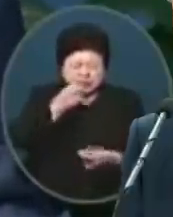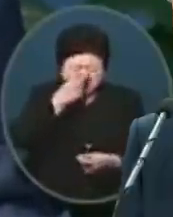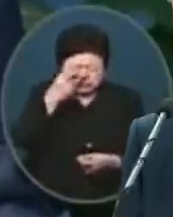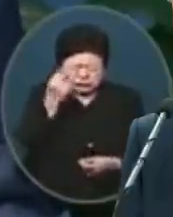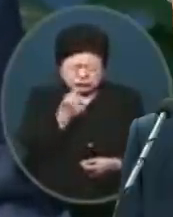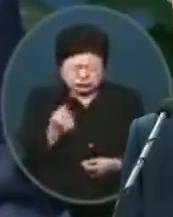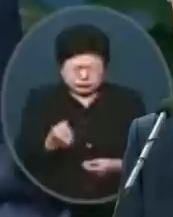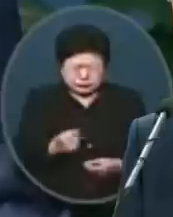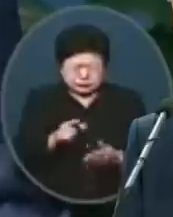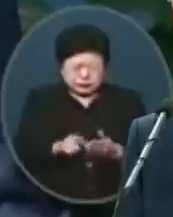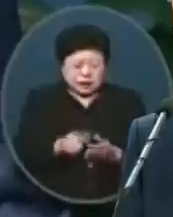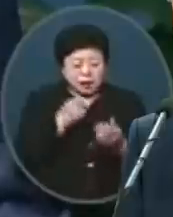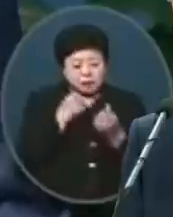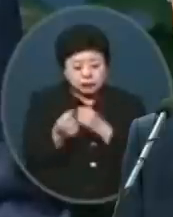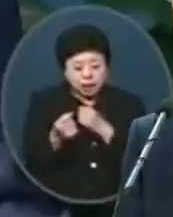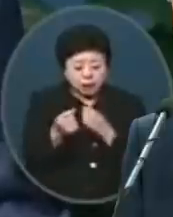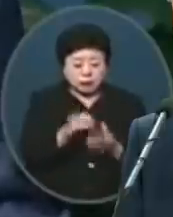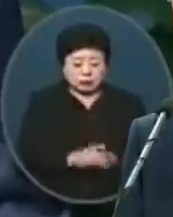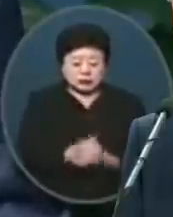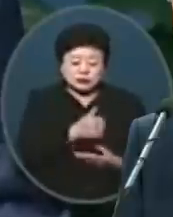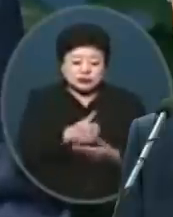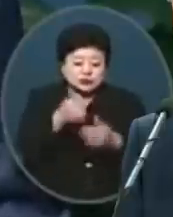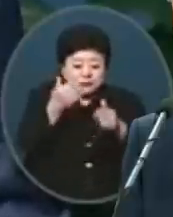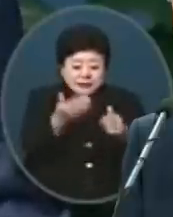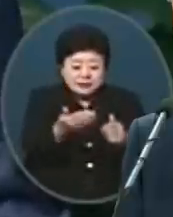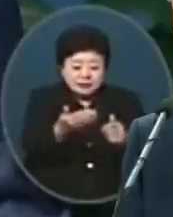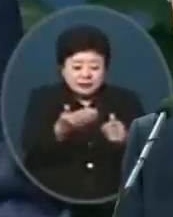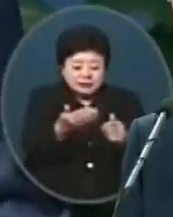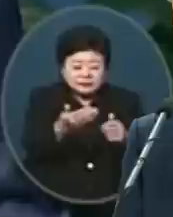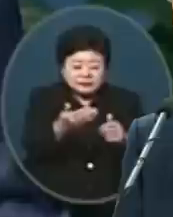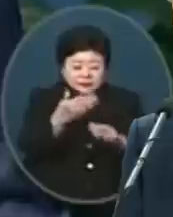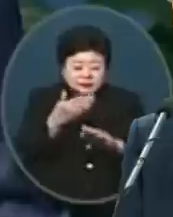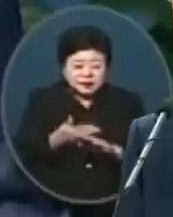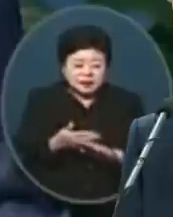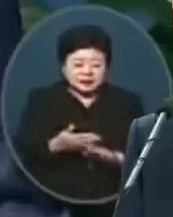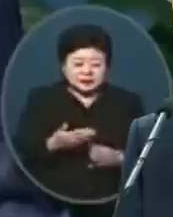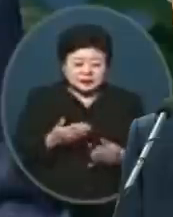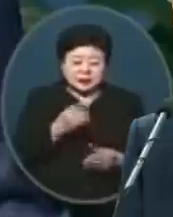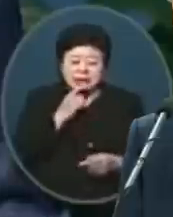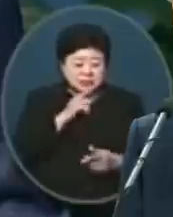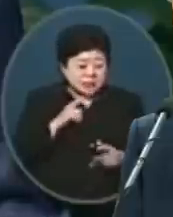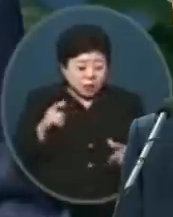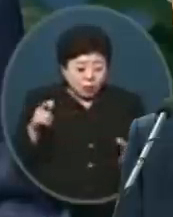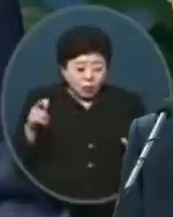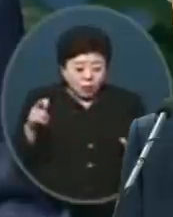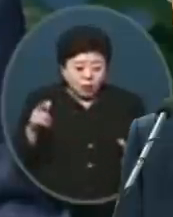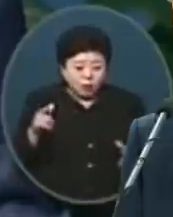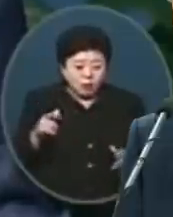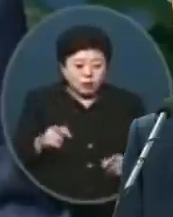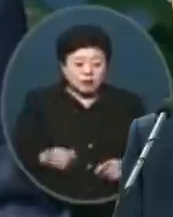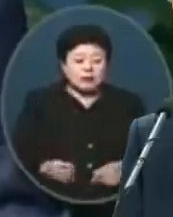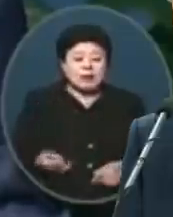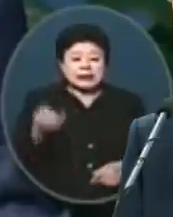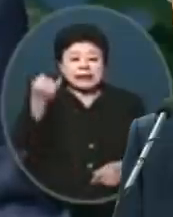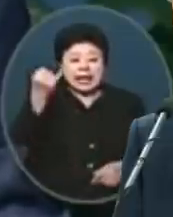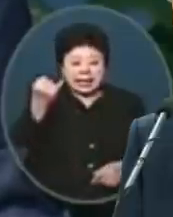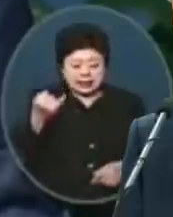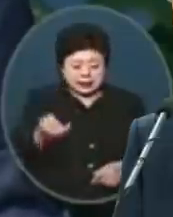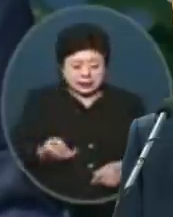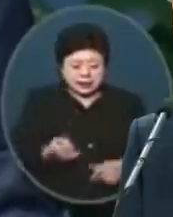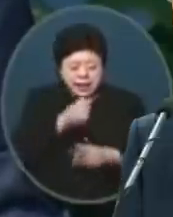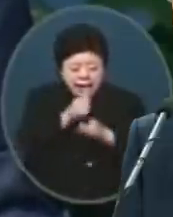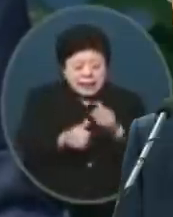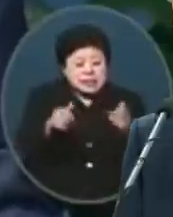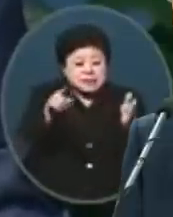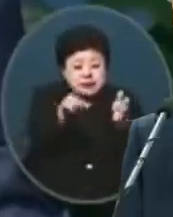냄새가 나는데도 불구하고 주님께서 다른 일을 하라고 말 안 했습니다. 마르다야,